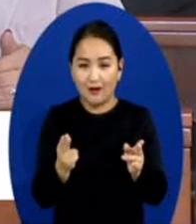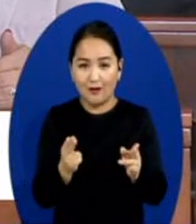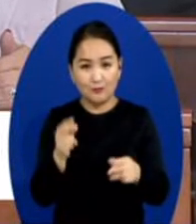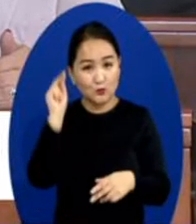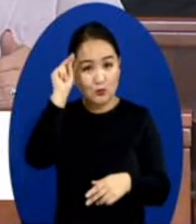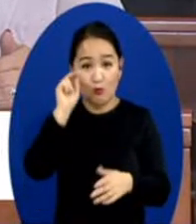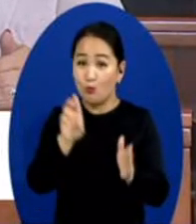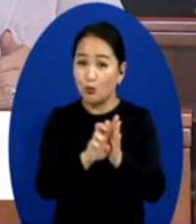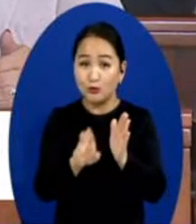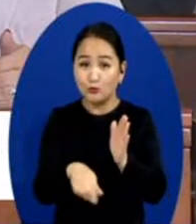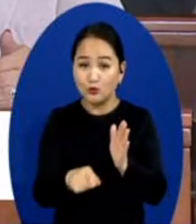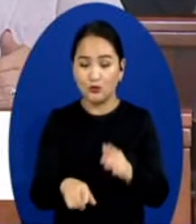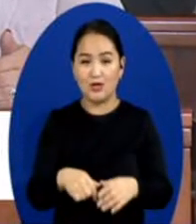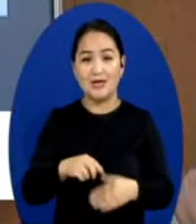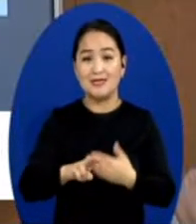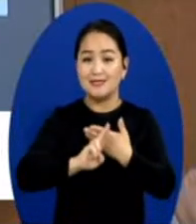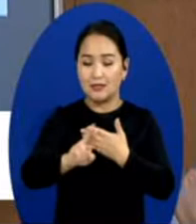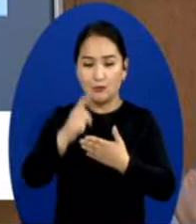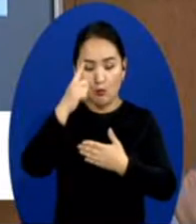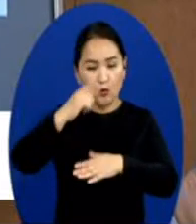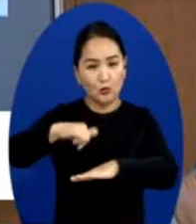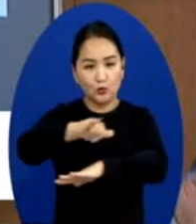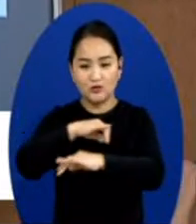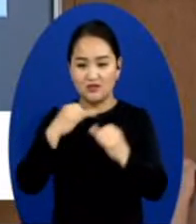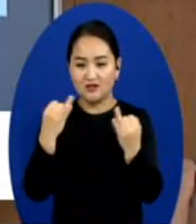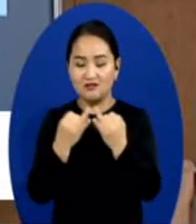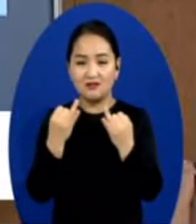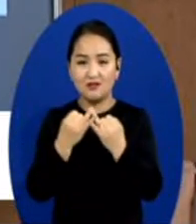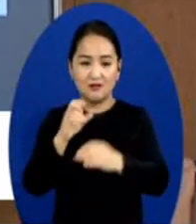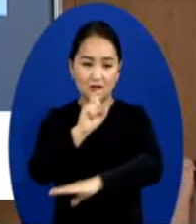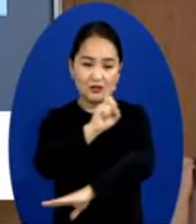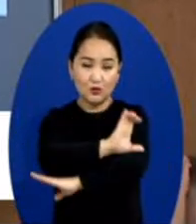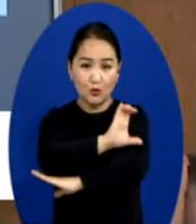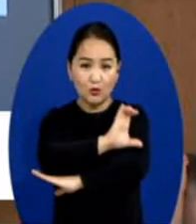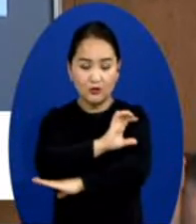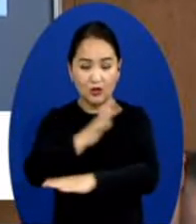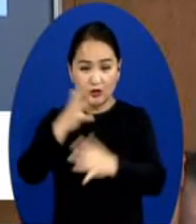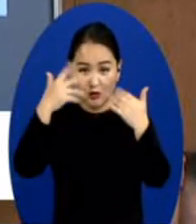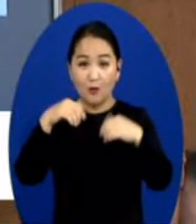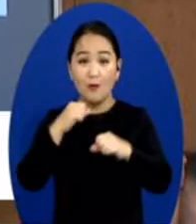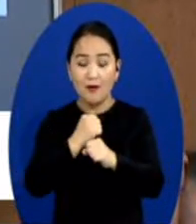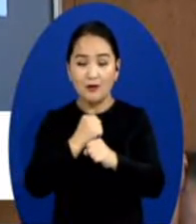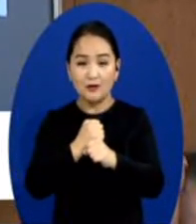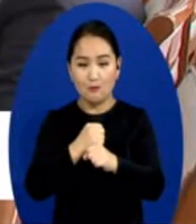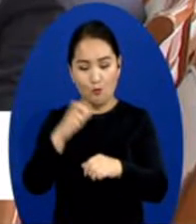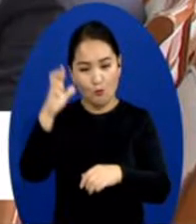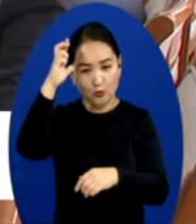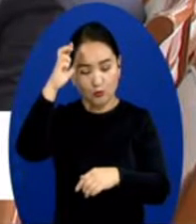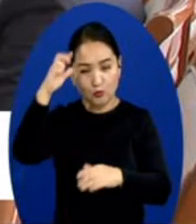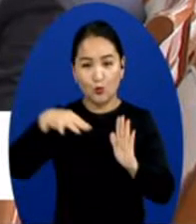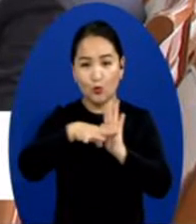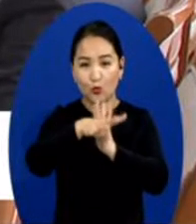болжээ. Эрсдлээ тооцож цаашид Монгол улс цахим сургалтыг зохистой хэмжээнд нэвтрүүлж чадвал боловсролын хүртээмж нэмэгдэх